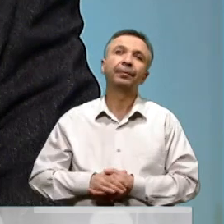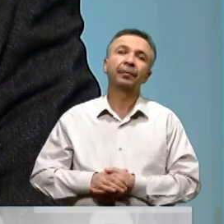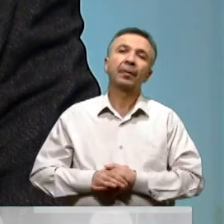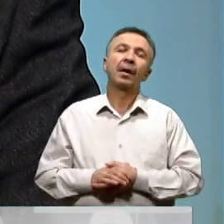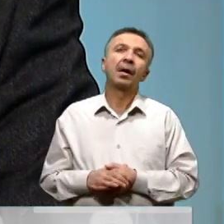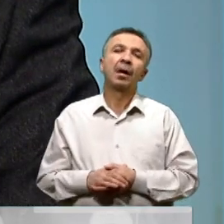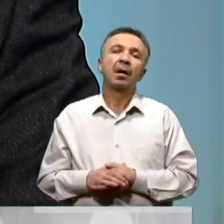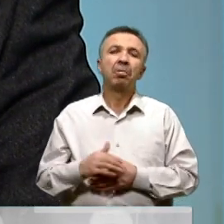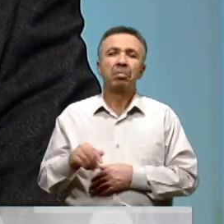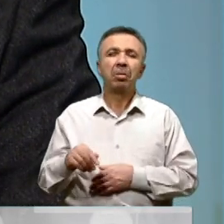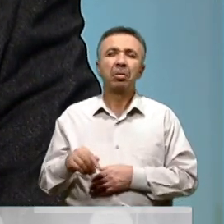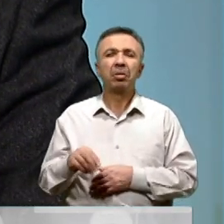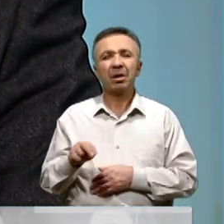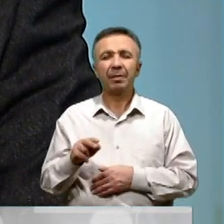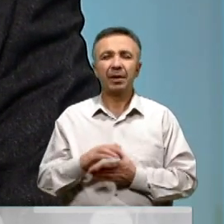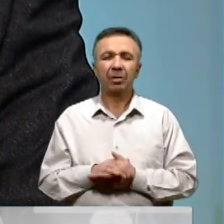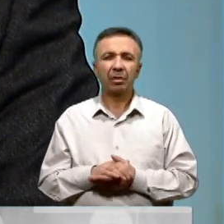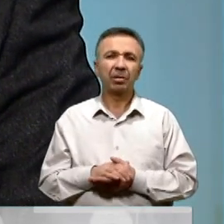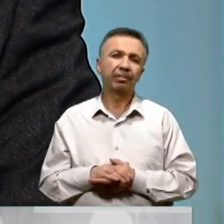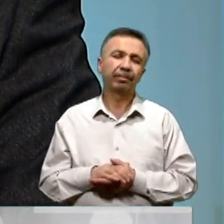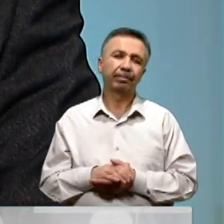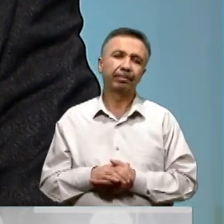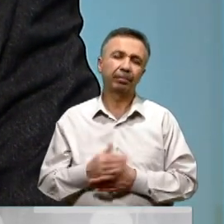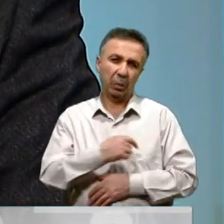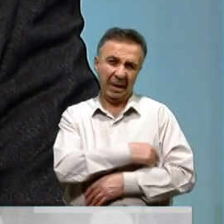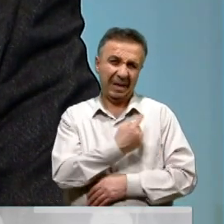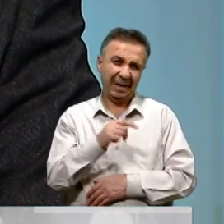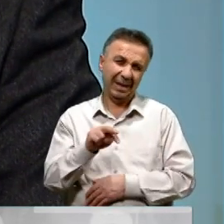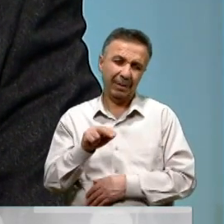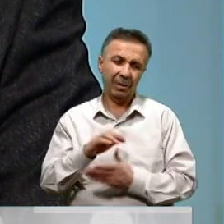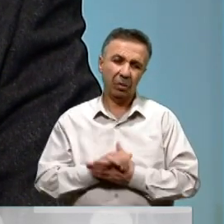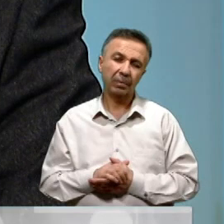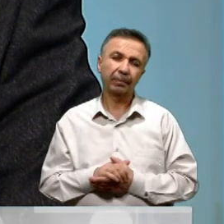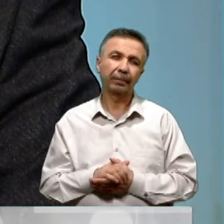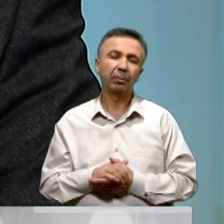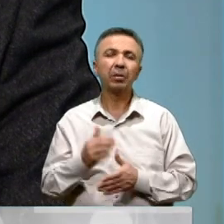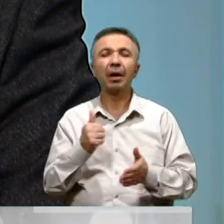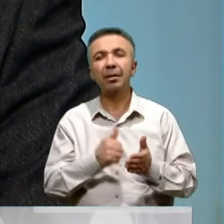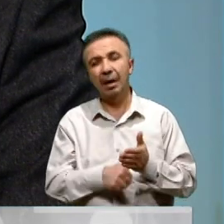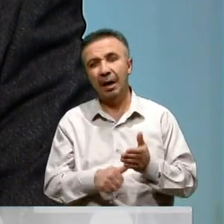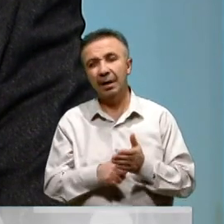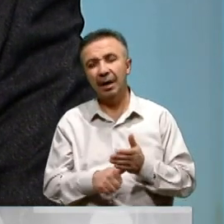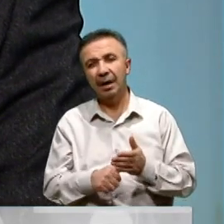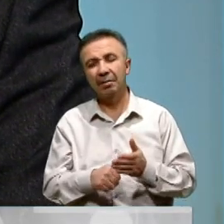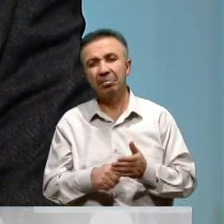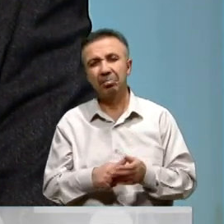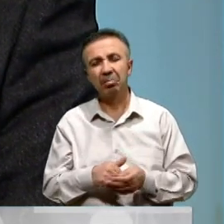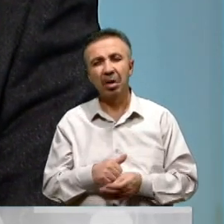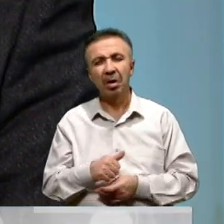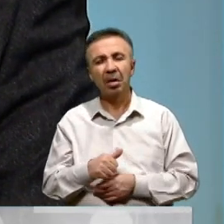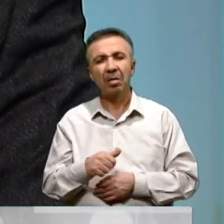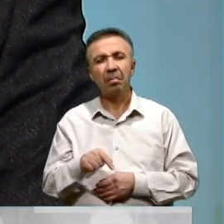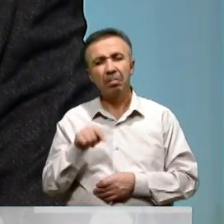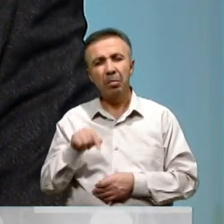bu derecedir. Bunlar da yine ne tarihen, ne mezheben, ne de bugünkü